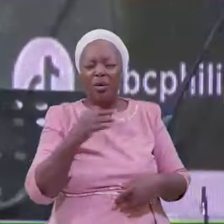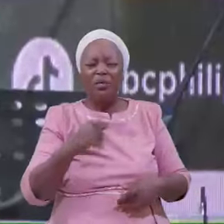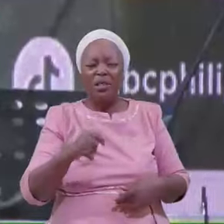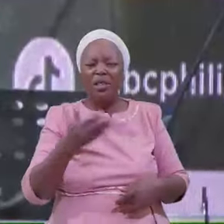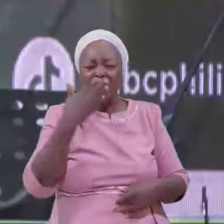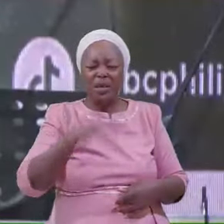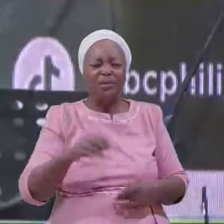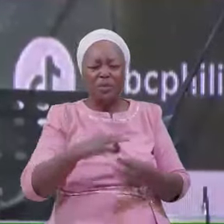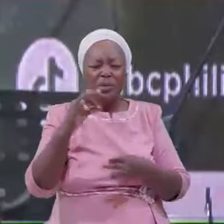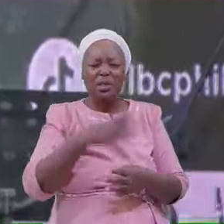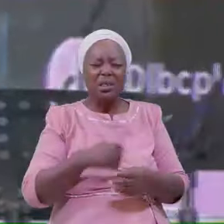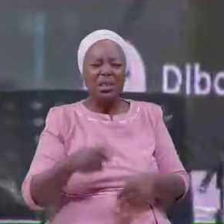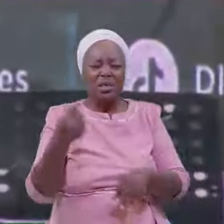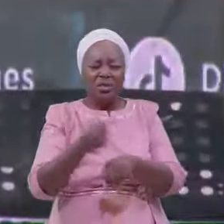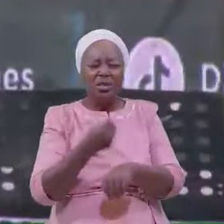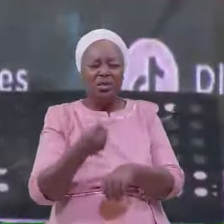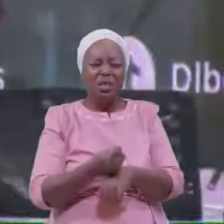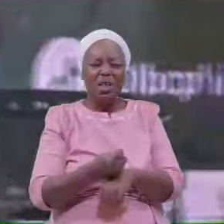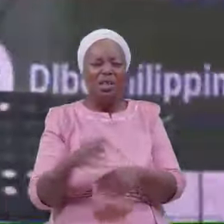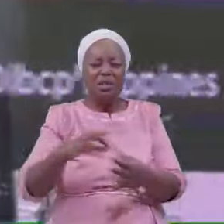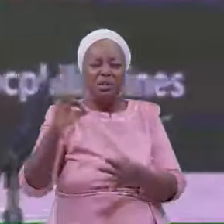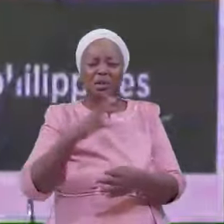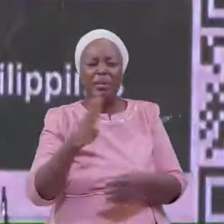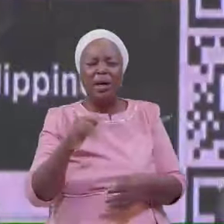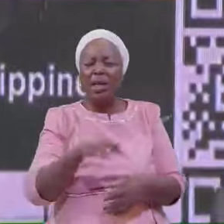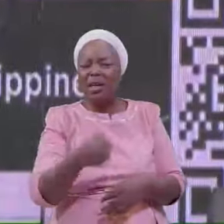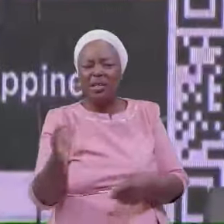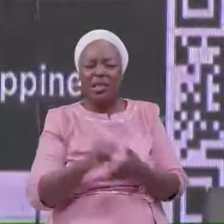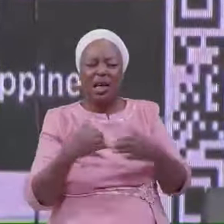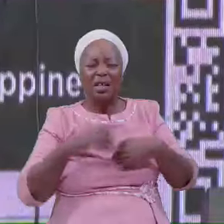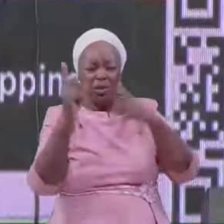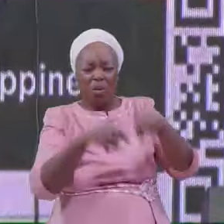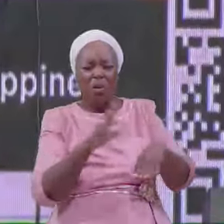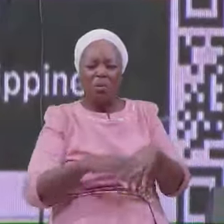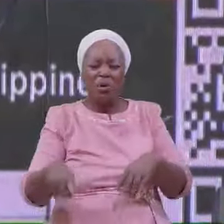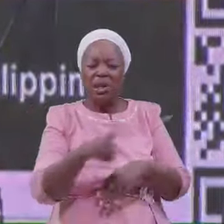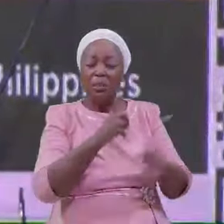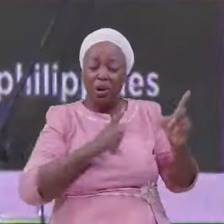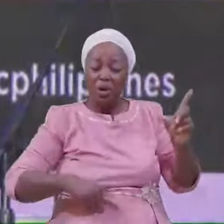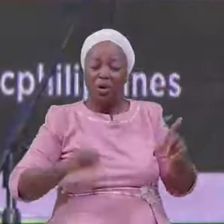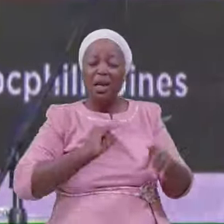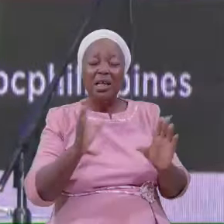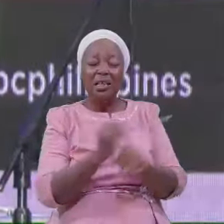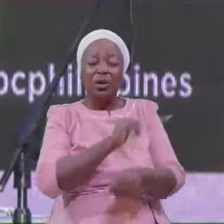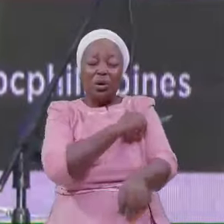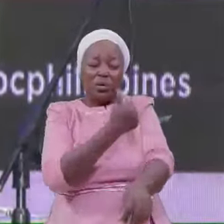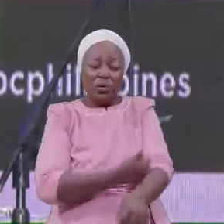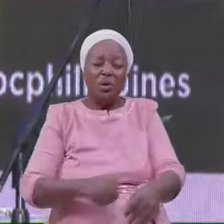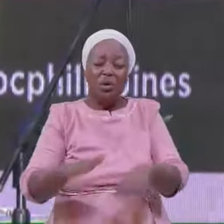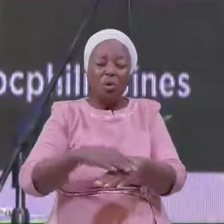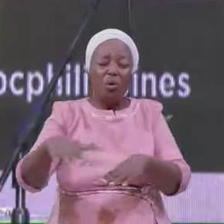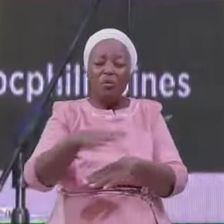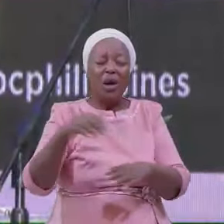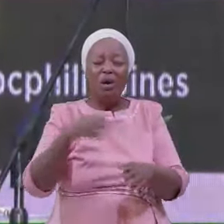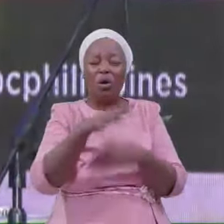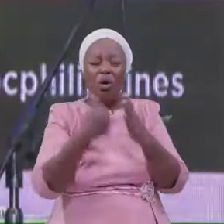spirit, by anything that has come upon them, Lord, I take authority over all those spirits